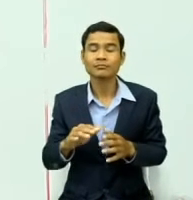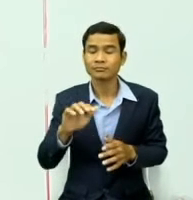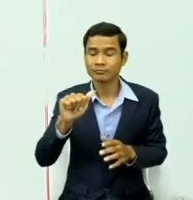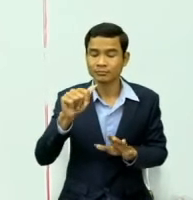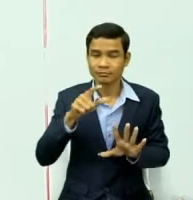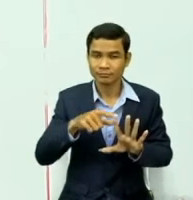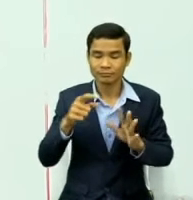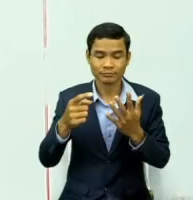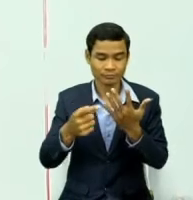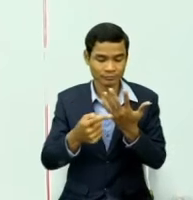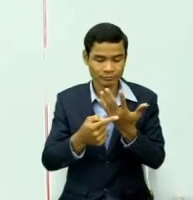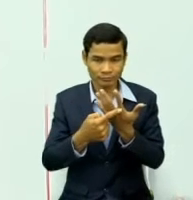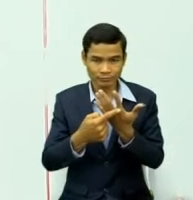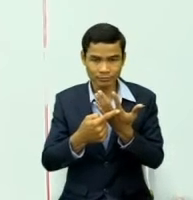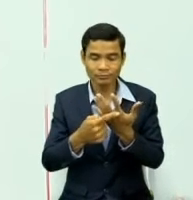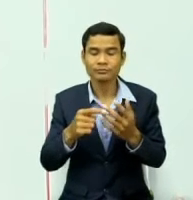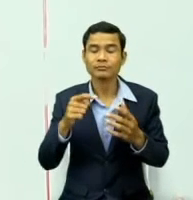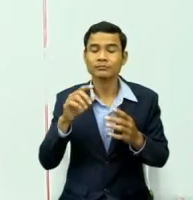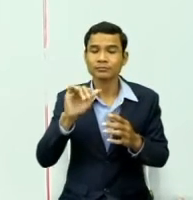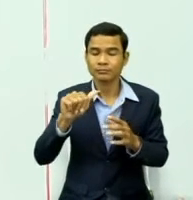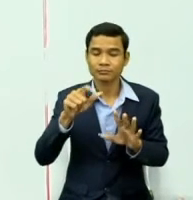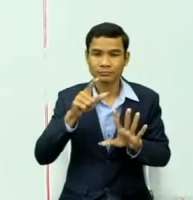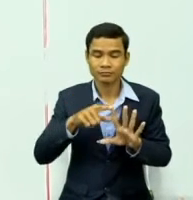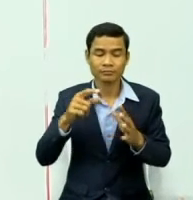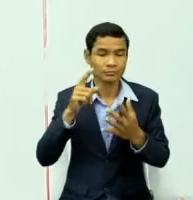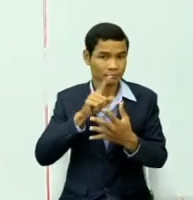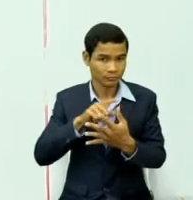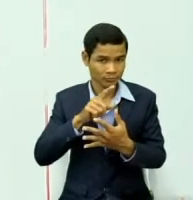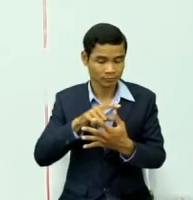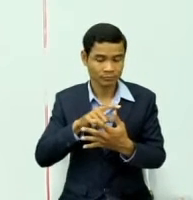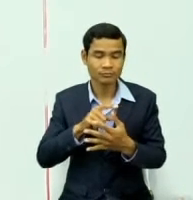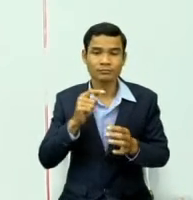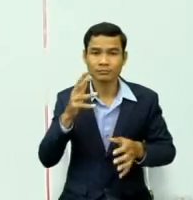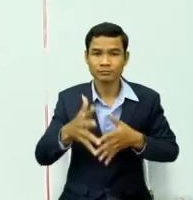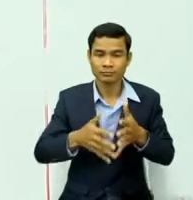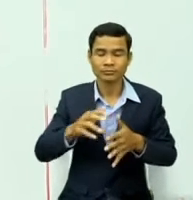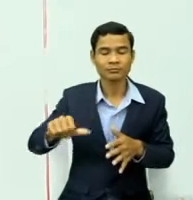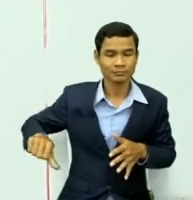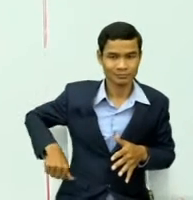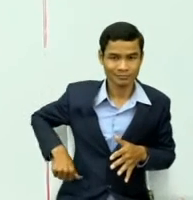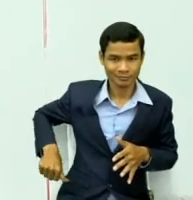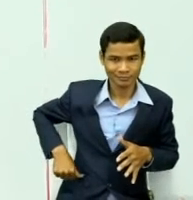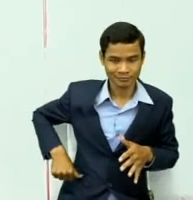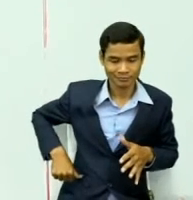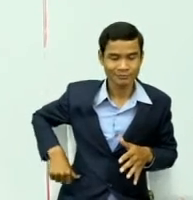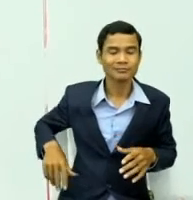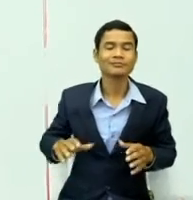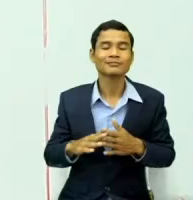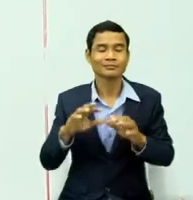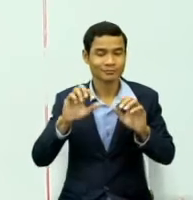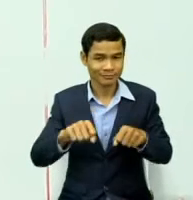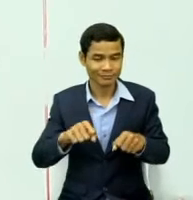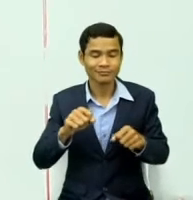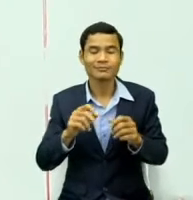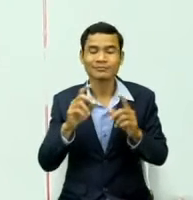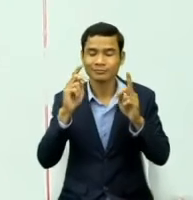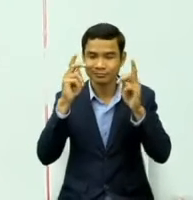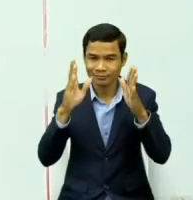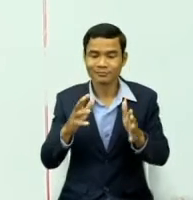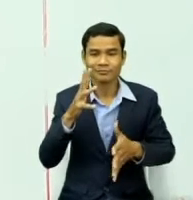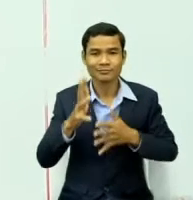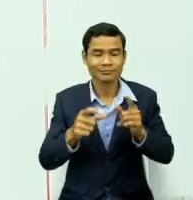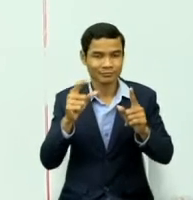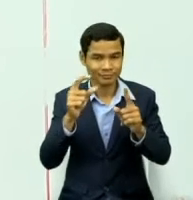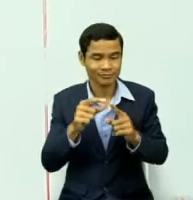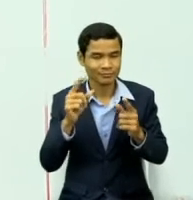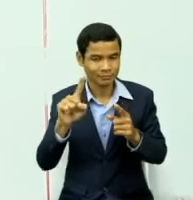nhỏ é nhẹ nhỏ ó nhỏ nhẹ nhỏ chà nè rú ban an cho tiết mùi